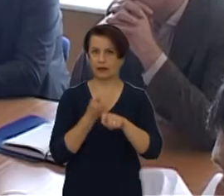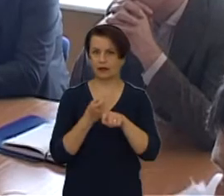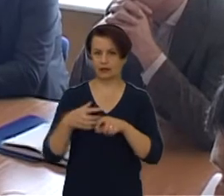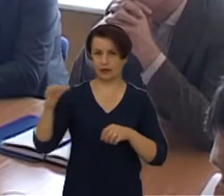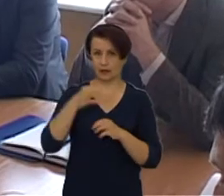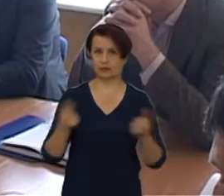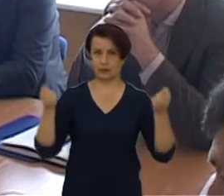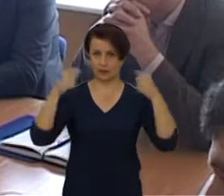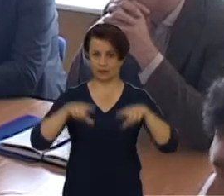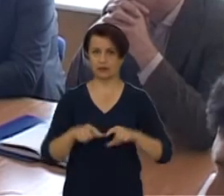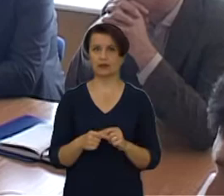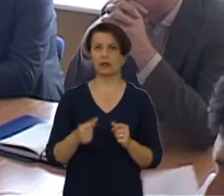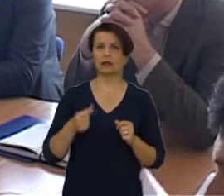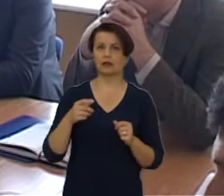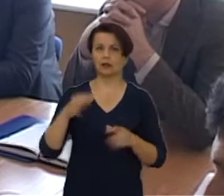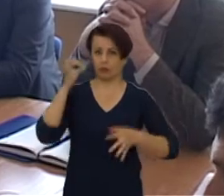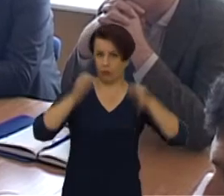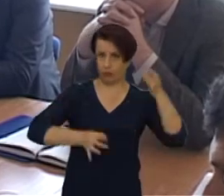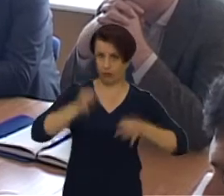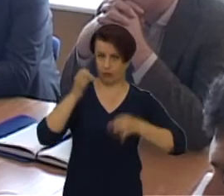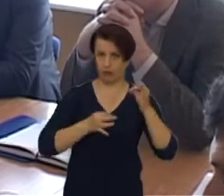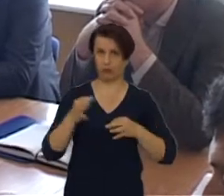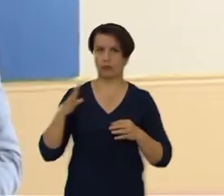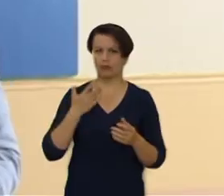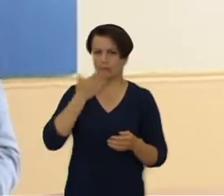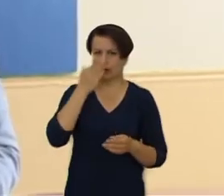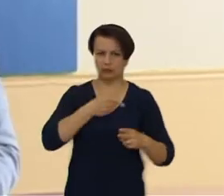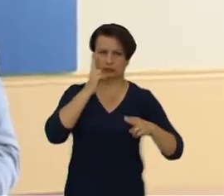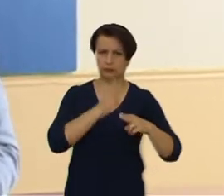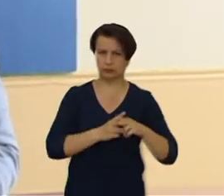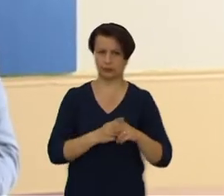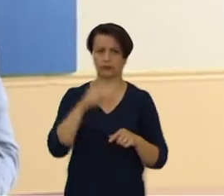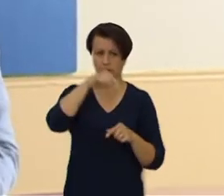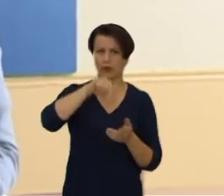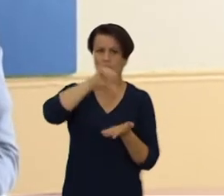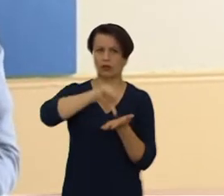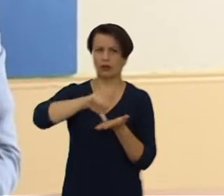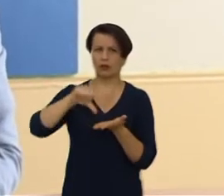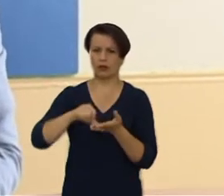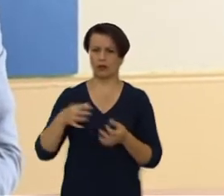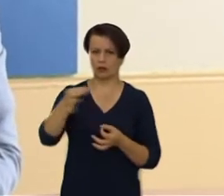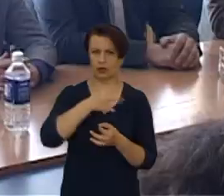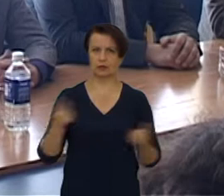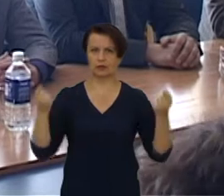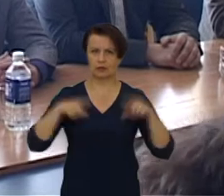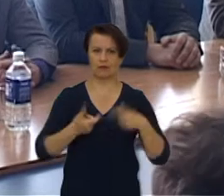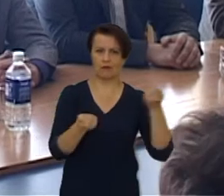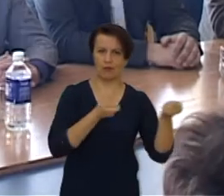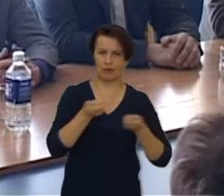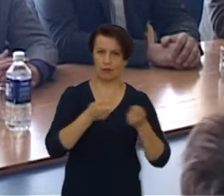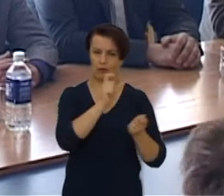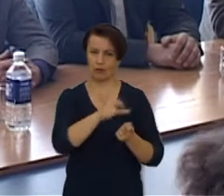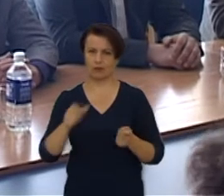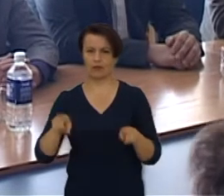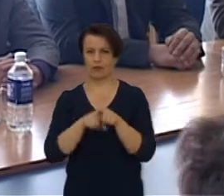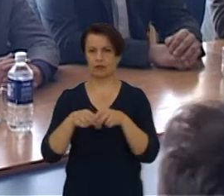Kėdainių rajono savivaldybėje vyko konstruktyvus posėdis dėl kvapų prevencijos, kuriame dalyvavo ne tik rajono savivaldybės vadovai ir specialiai